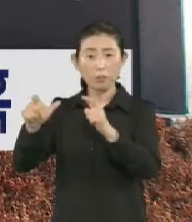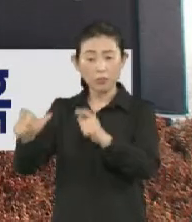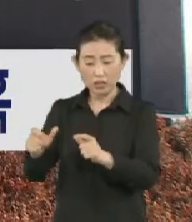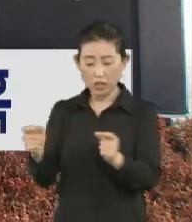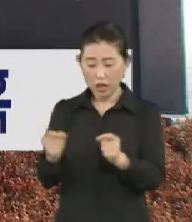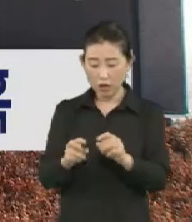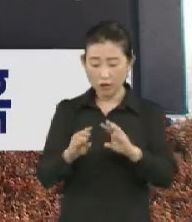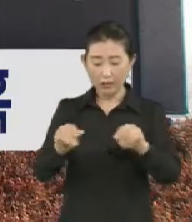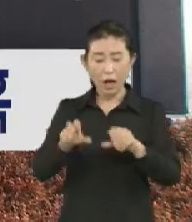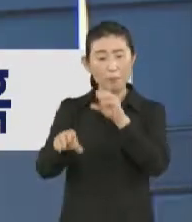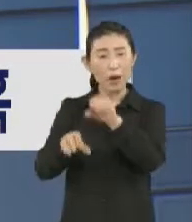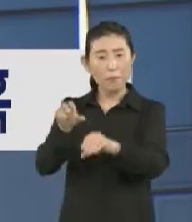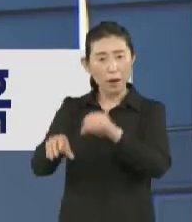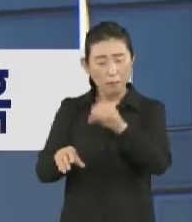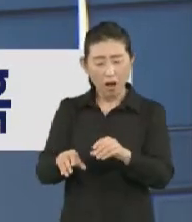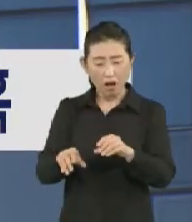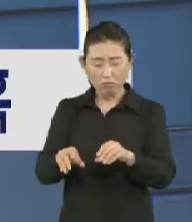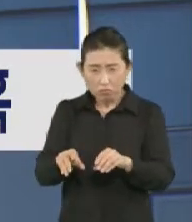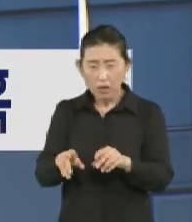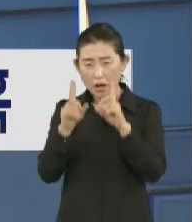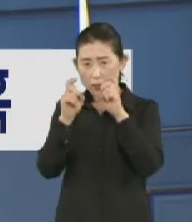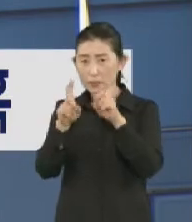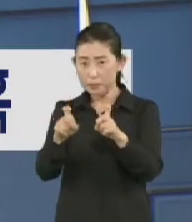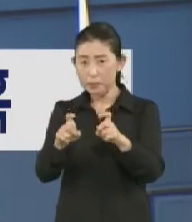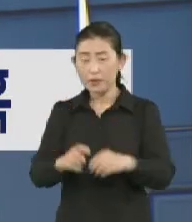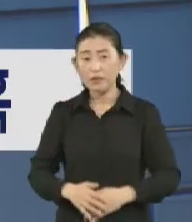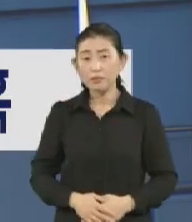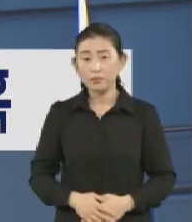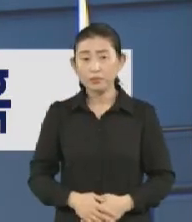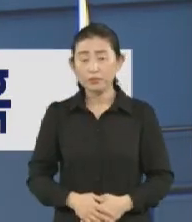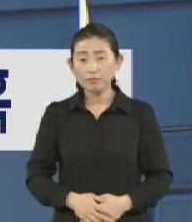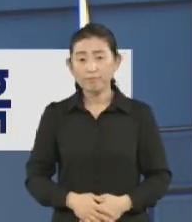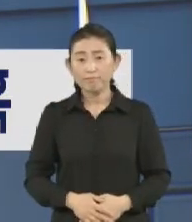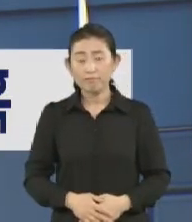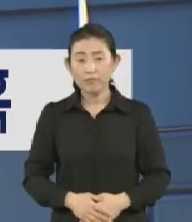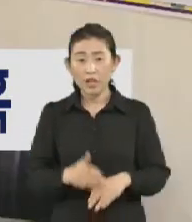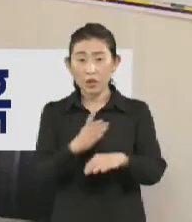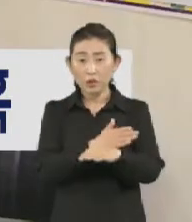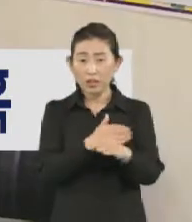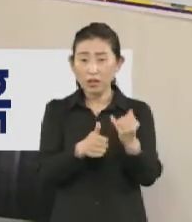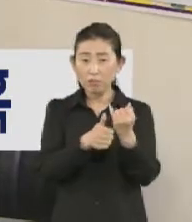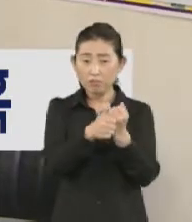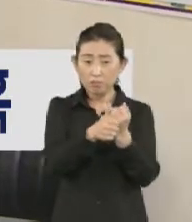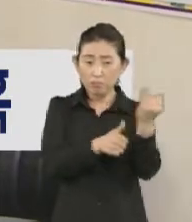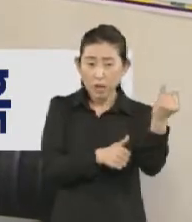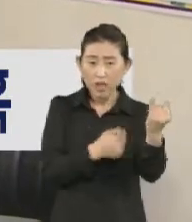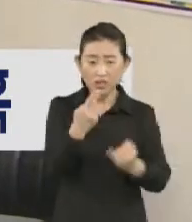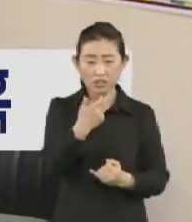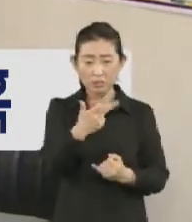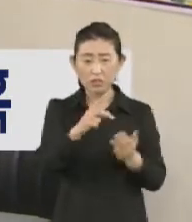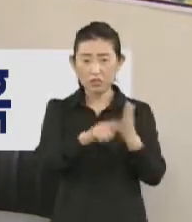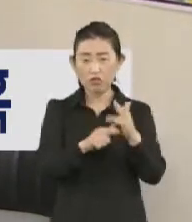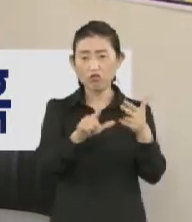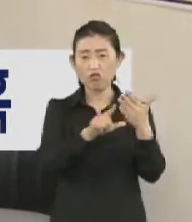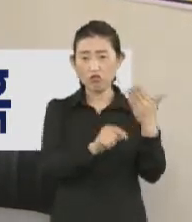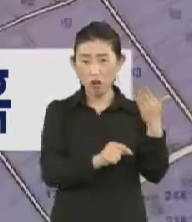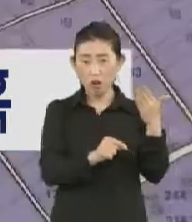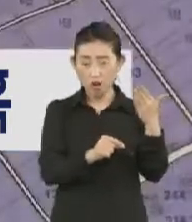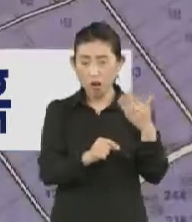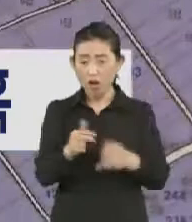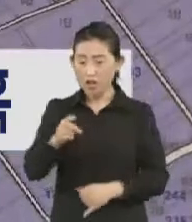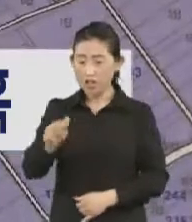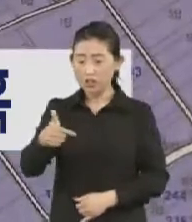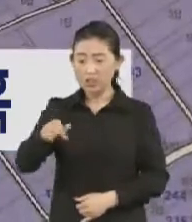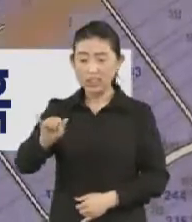인근 토지를 매입해 투기 의혹이 불거져 씁니다 행복청 과장 a 씨의 부인은 제한 2017년 9월 세종시